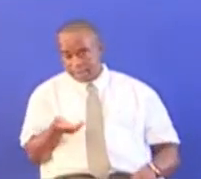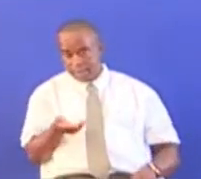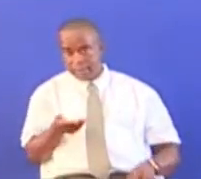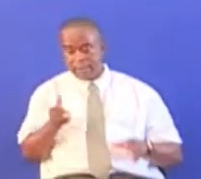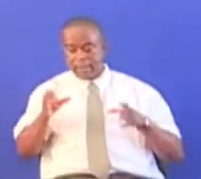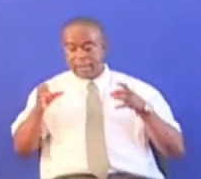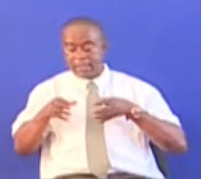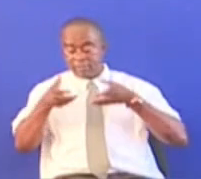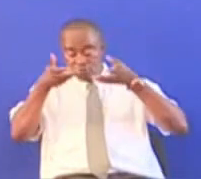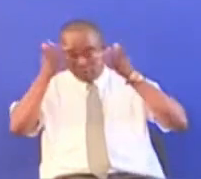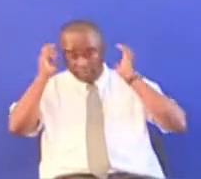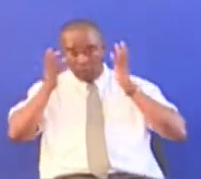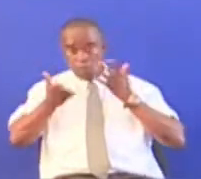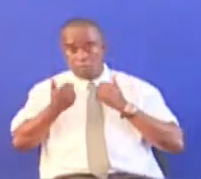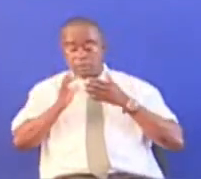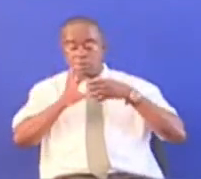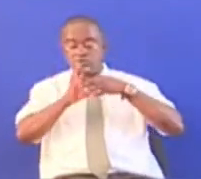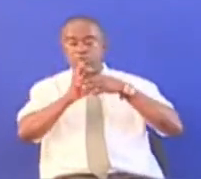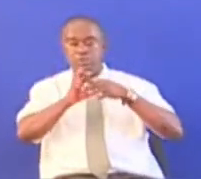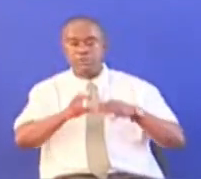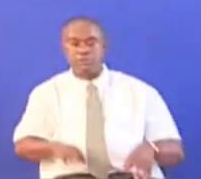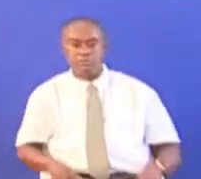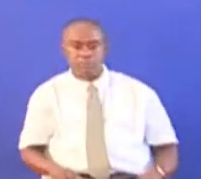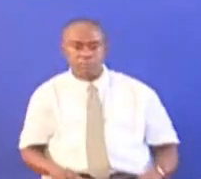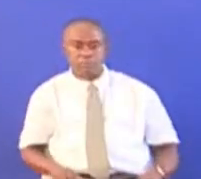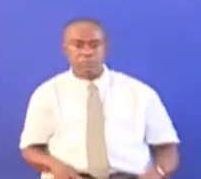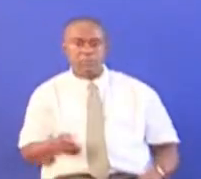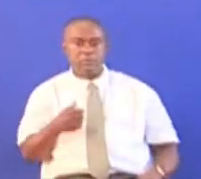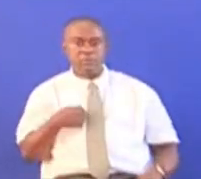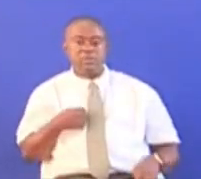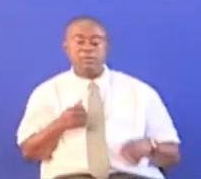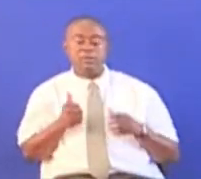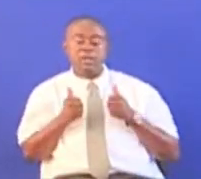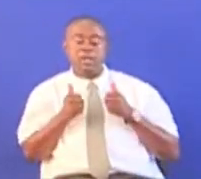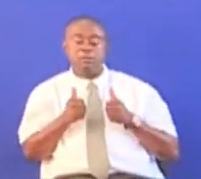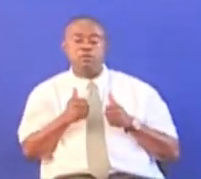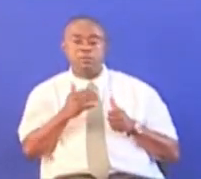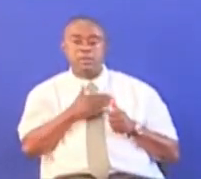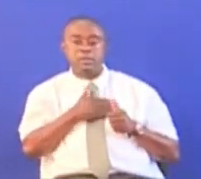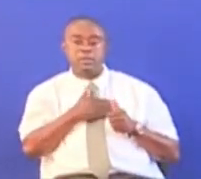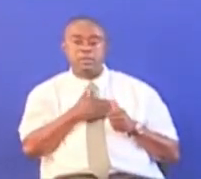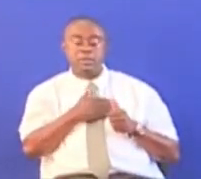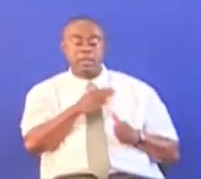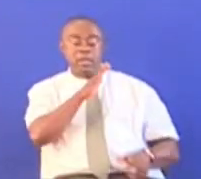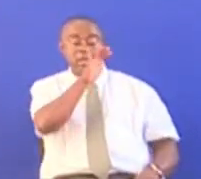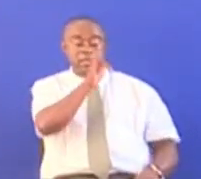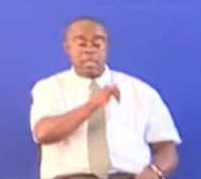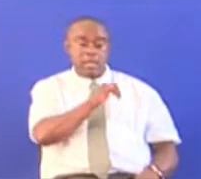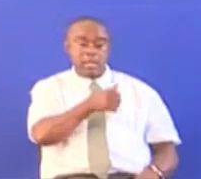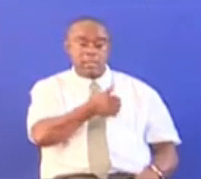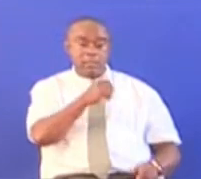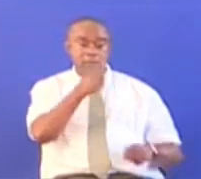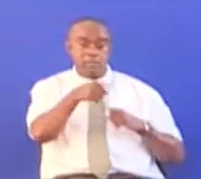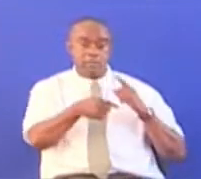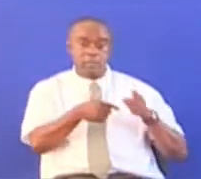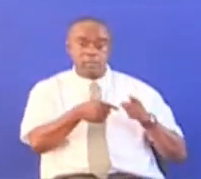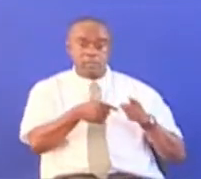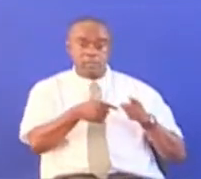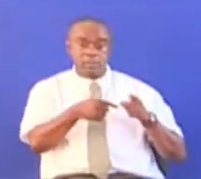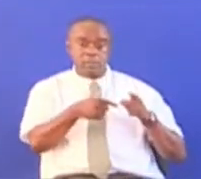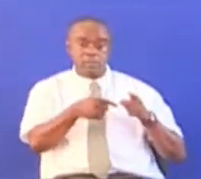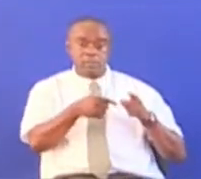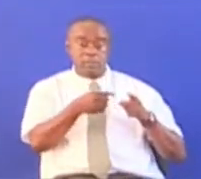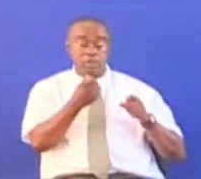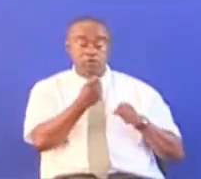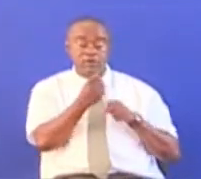klabu ya Simba imevisikia. Ni matumaini yangu kama timu ya Yanga na wenyewe itaendelea na performance